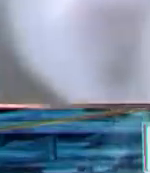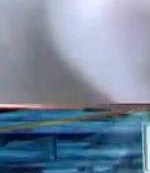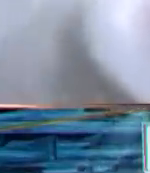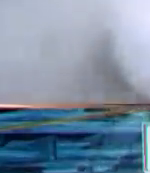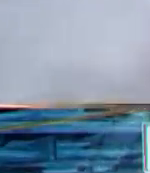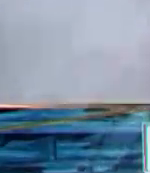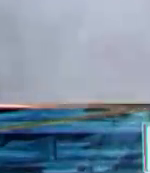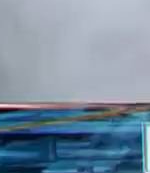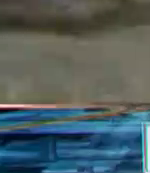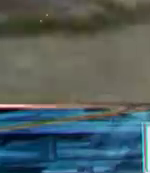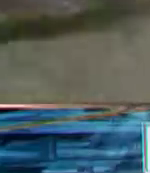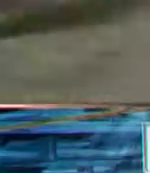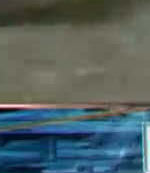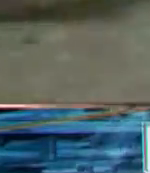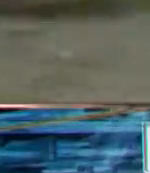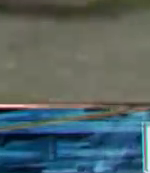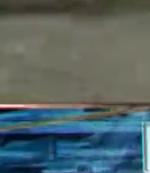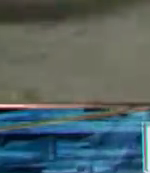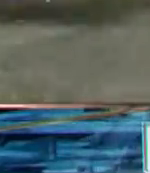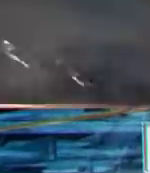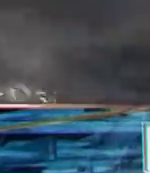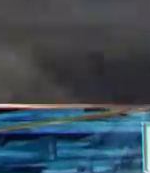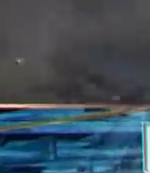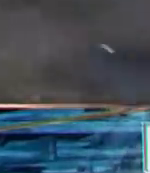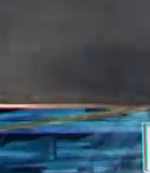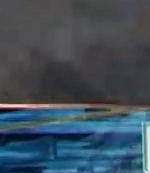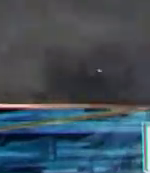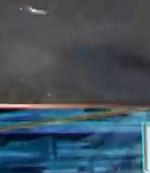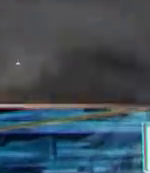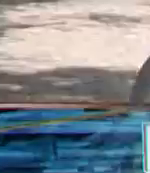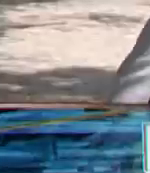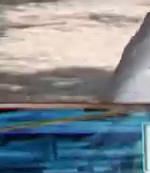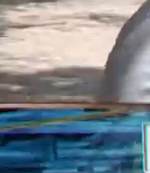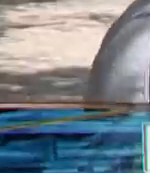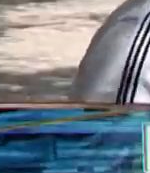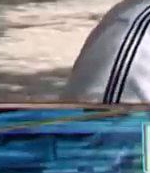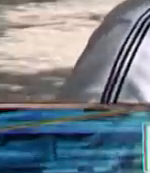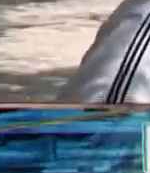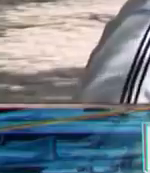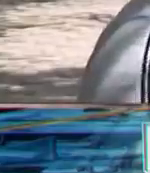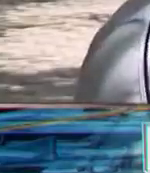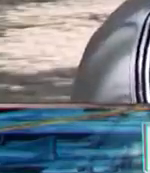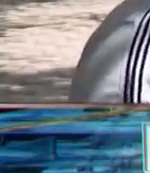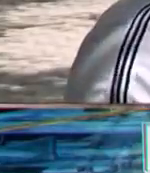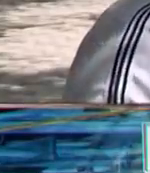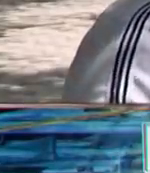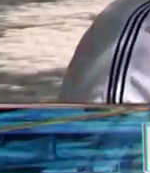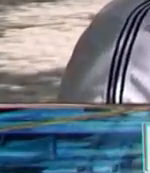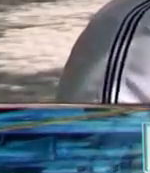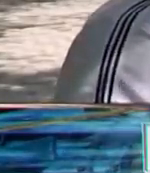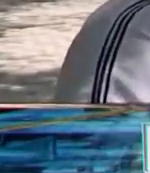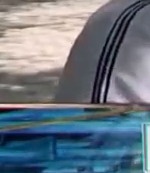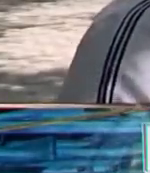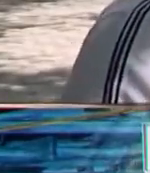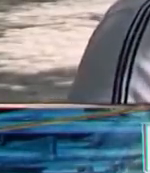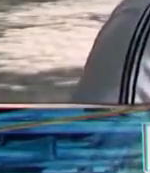Ерлік білектен емес, жүректен. Текелілік жас жігіт суға кеткен бүлдіршінді құтқарды. Судың ортасына кіріп, қыздың шашынан тарпы ұстап алдым сол